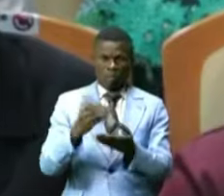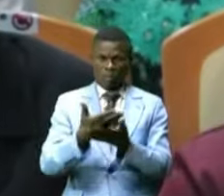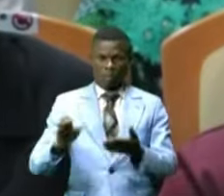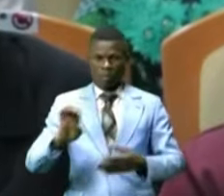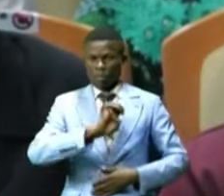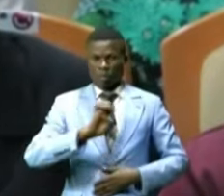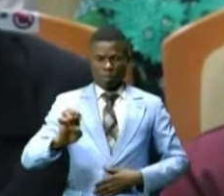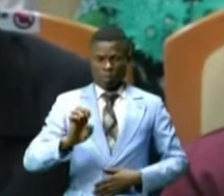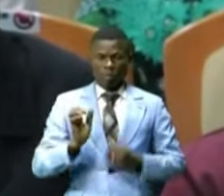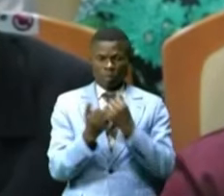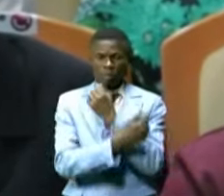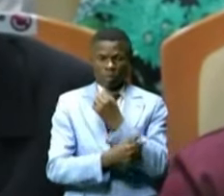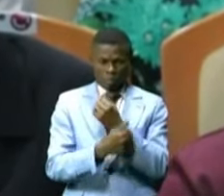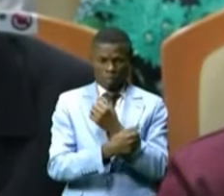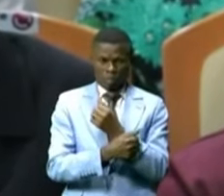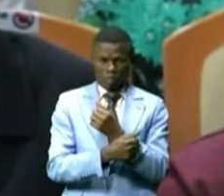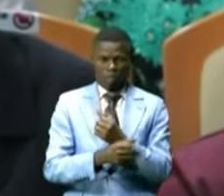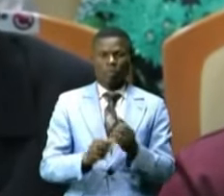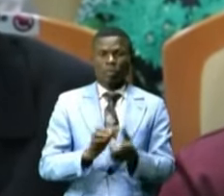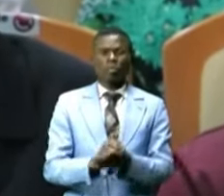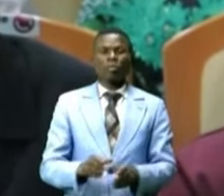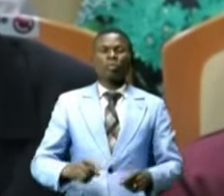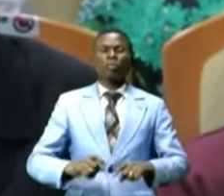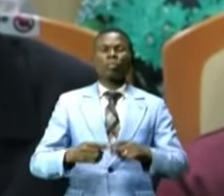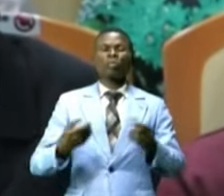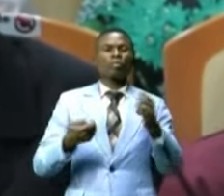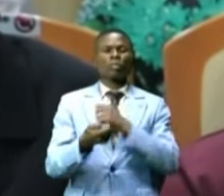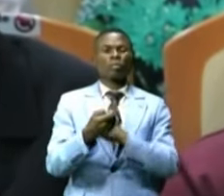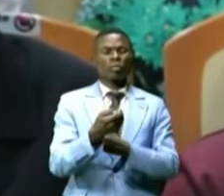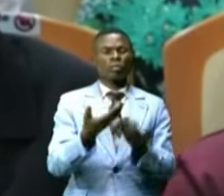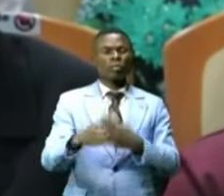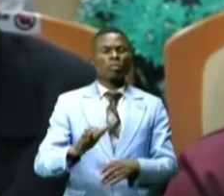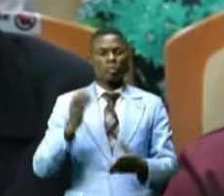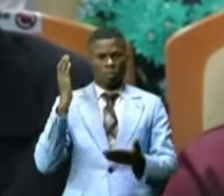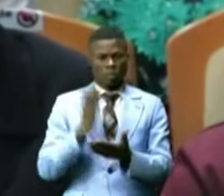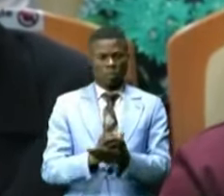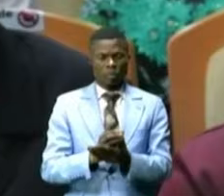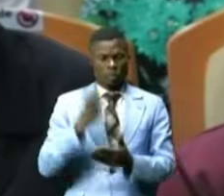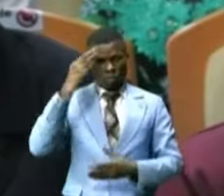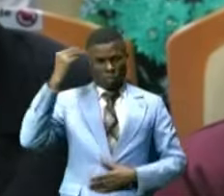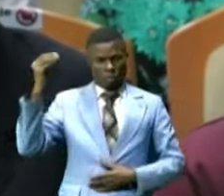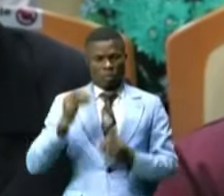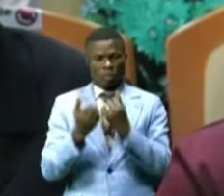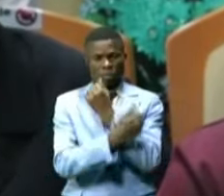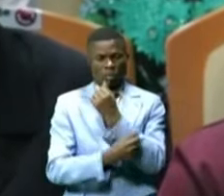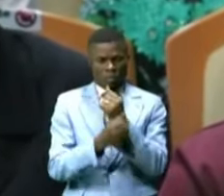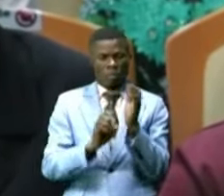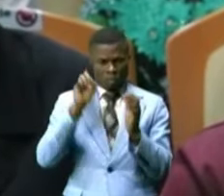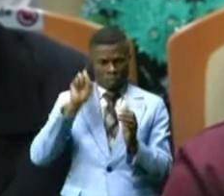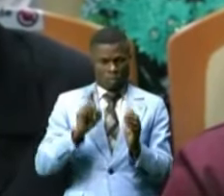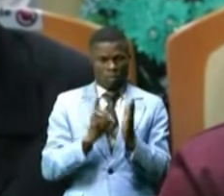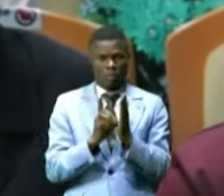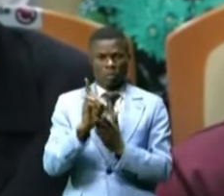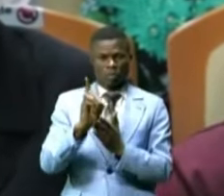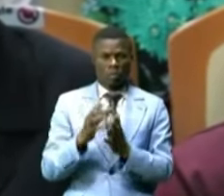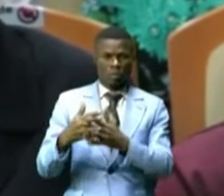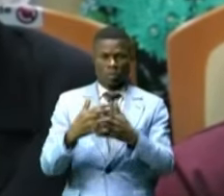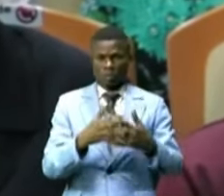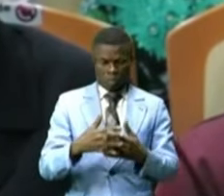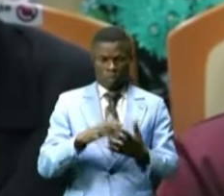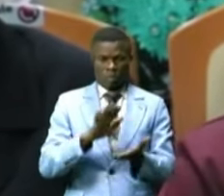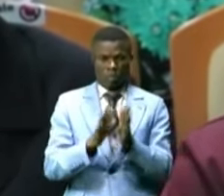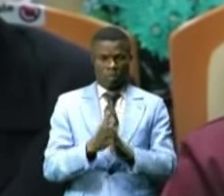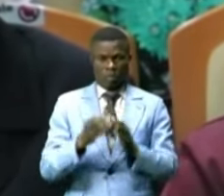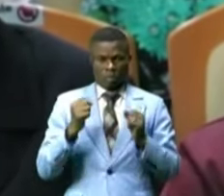notre pays. Et nous souhaitons que la culture aille de l'avant. Et nous espérons que ce pays va se relever. Parce qu'ensemble, nous sommes plus